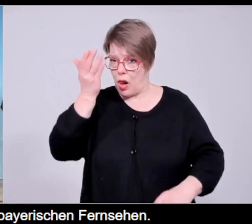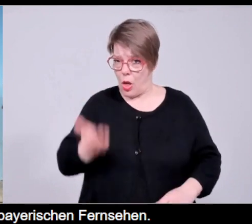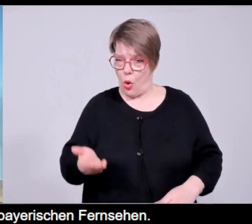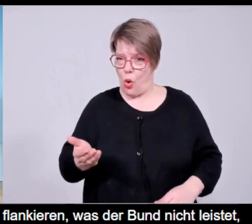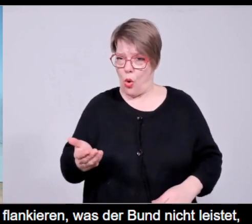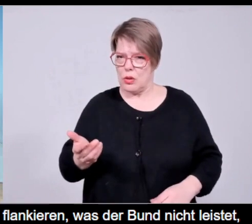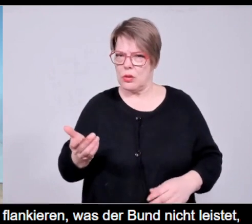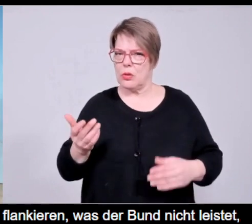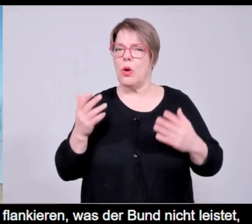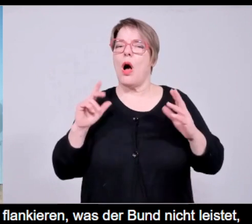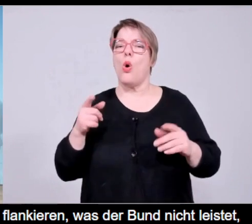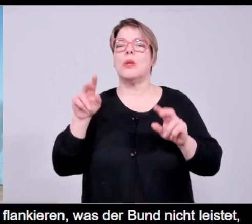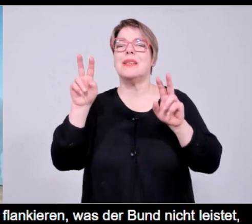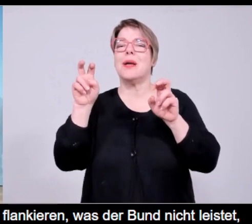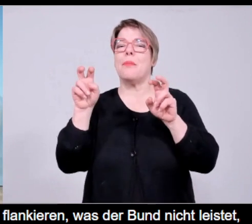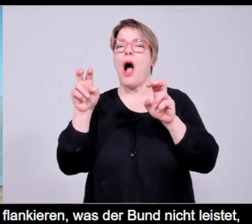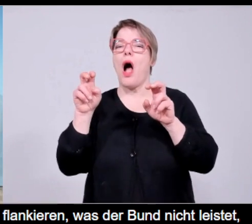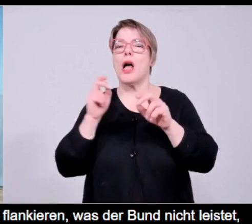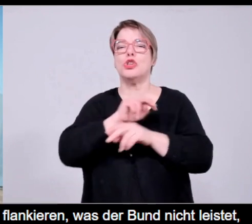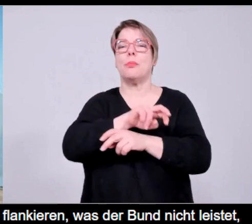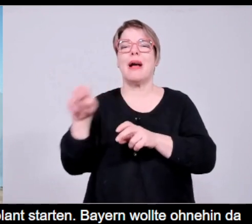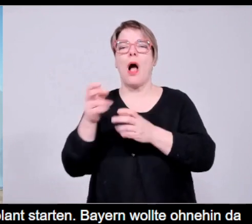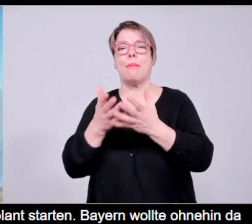auch wieder negative Nebeneffekte. Danke.